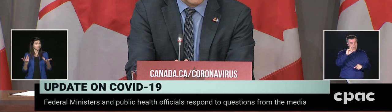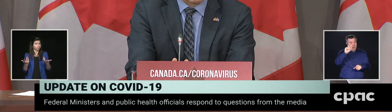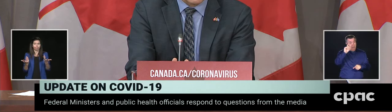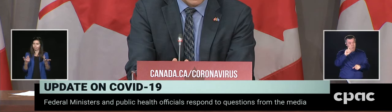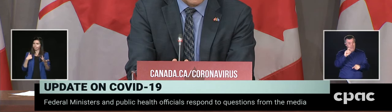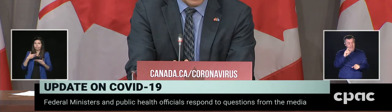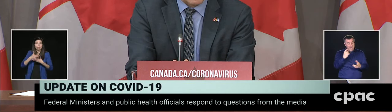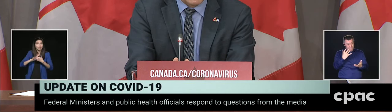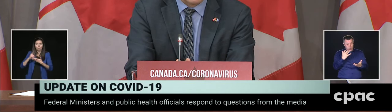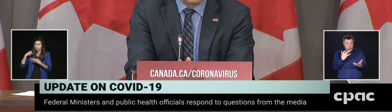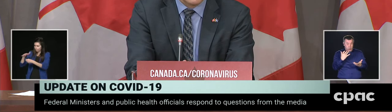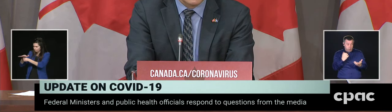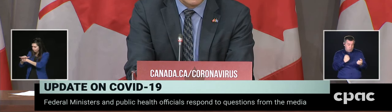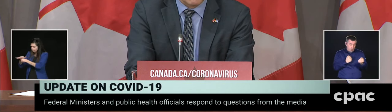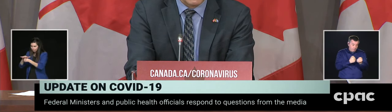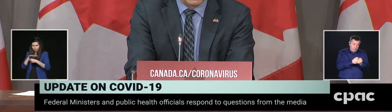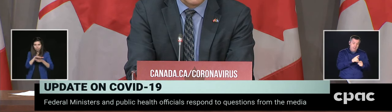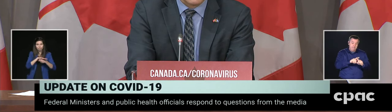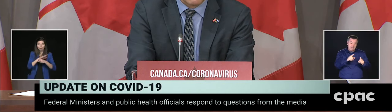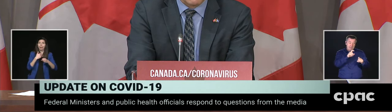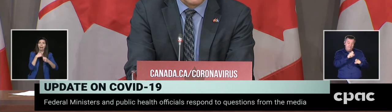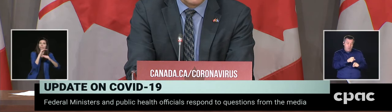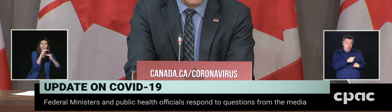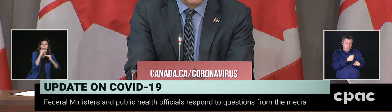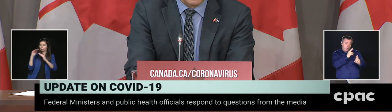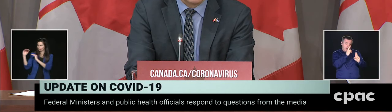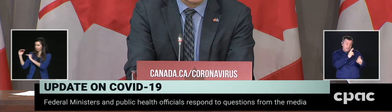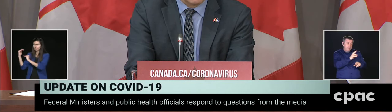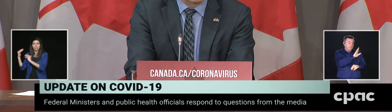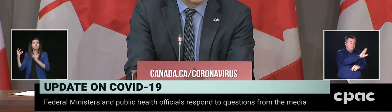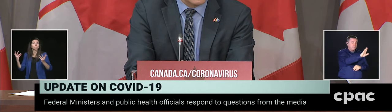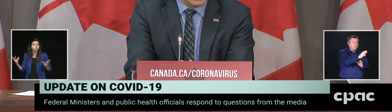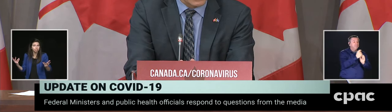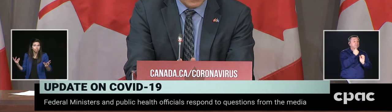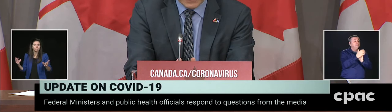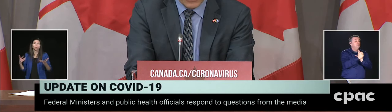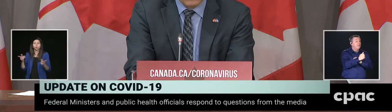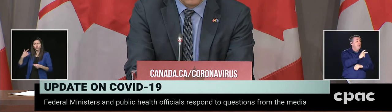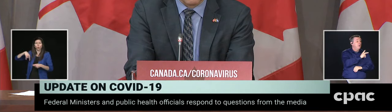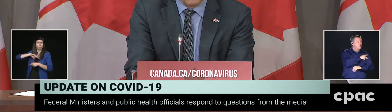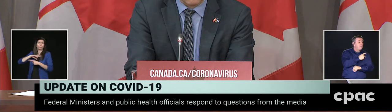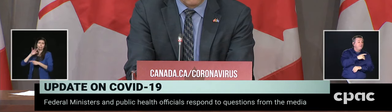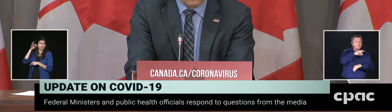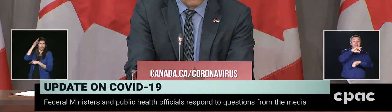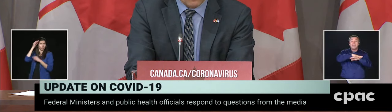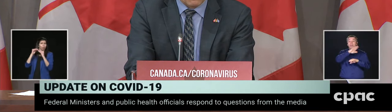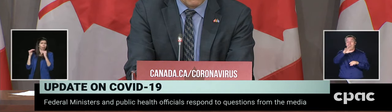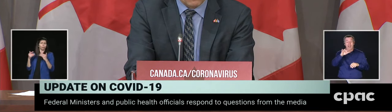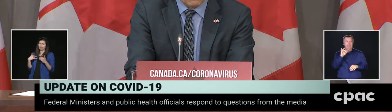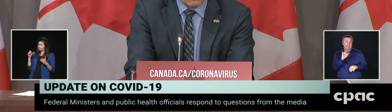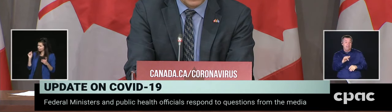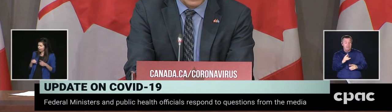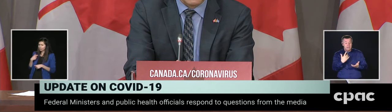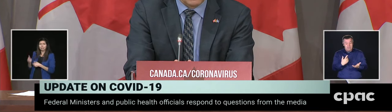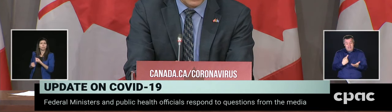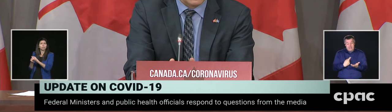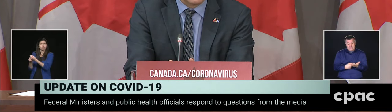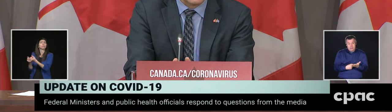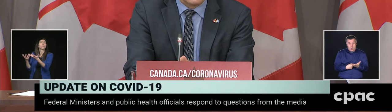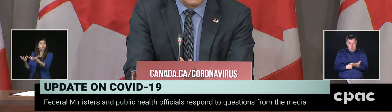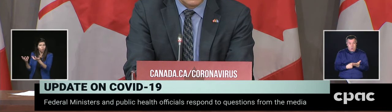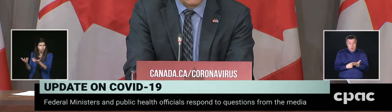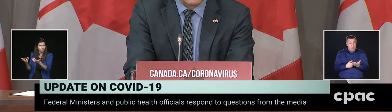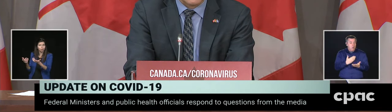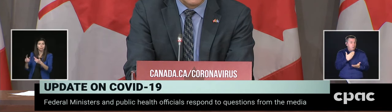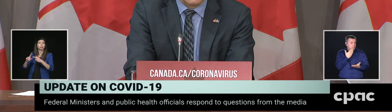doit l'appuyer d'une manière qui respecte les compétences des provinces et des territoires. Donc, les discussions vont bon train et on a